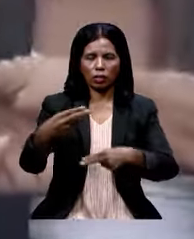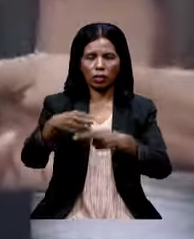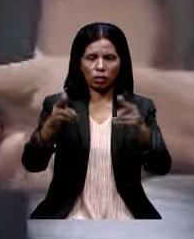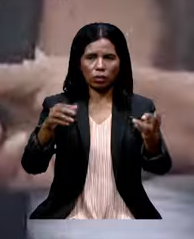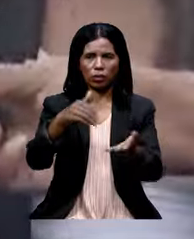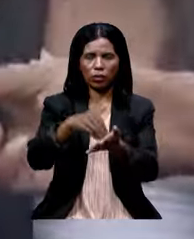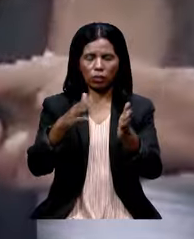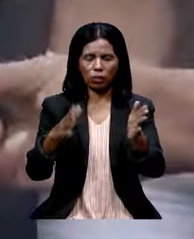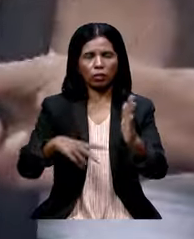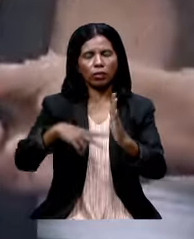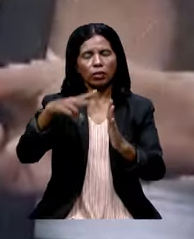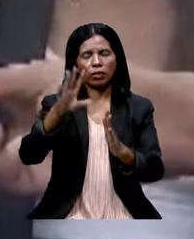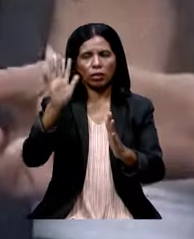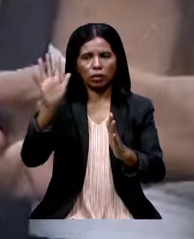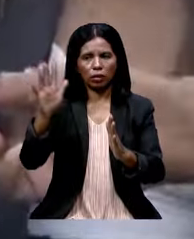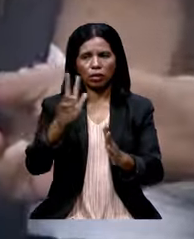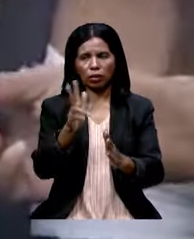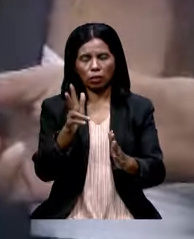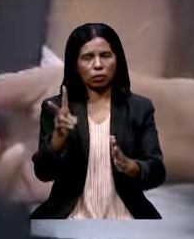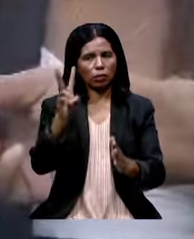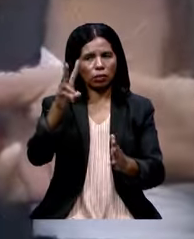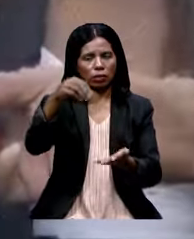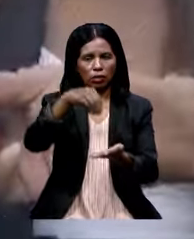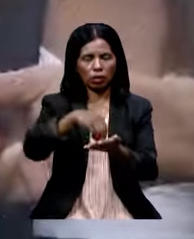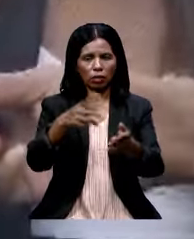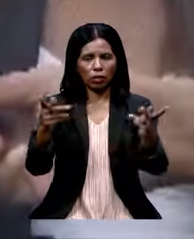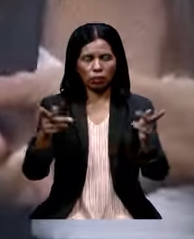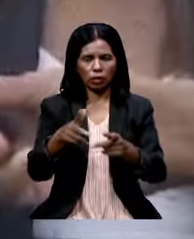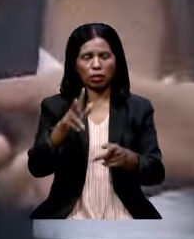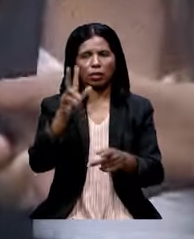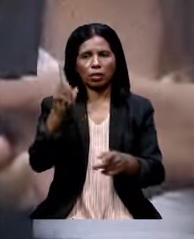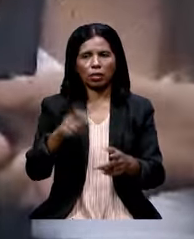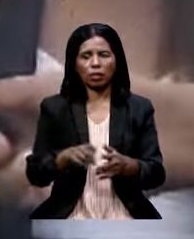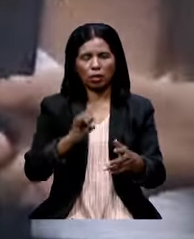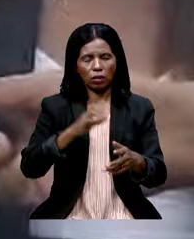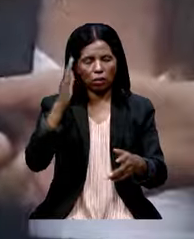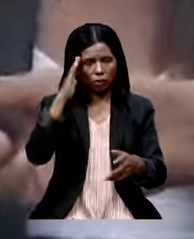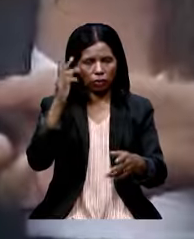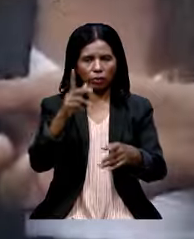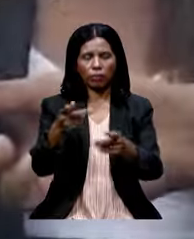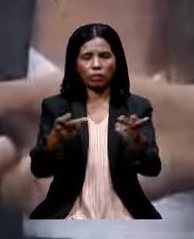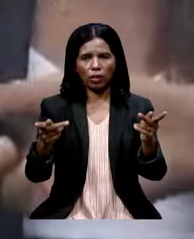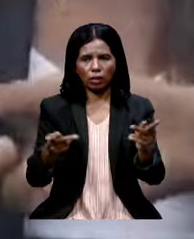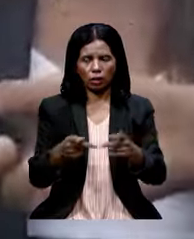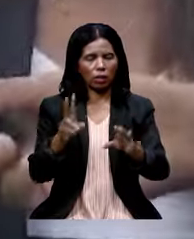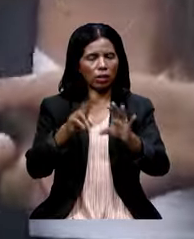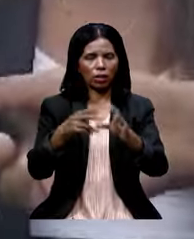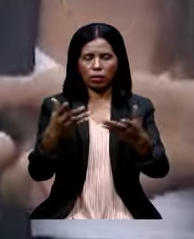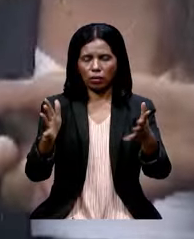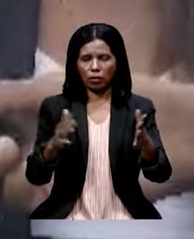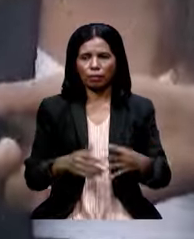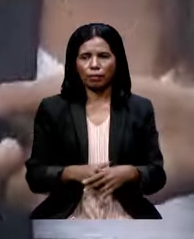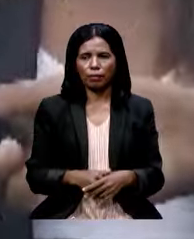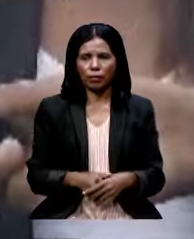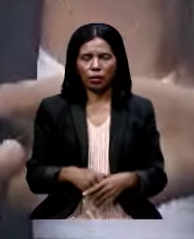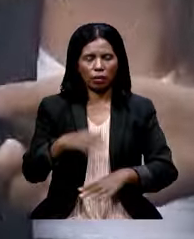fase 5 mak tunur resin ruane kolokoti iha sala ida ni laran. Hanin fatin amla musa rasko itu an kadiran musla to.